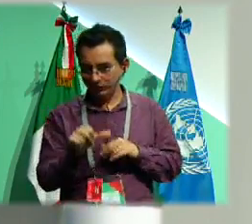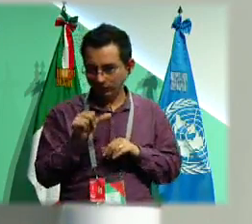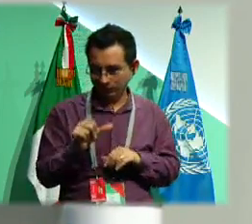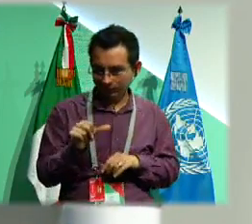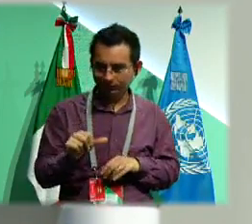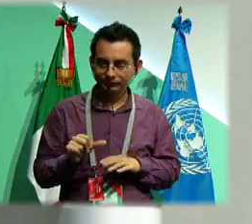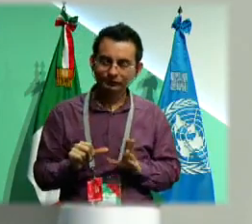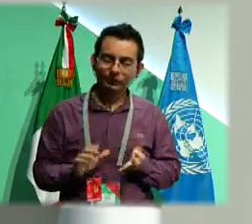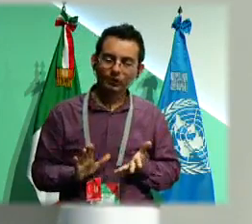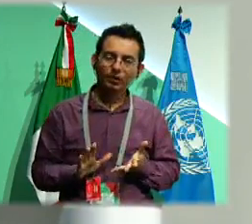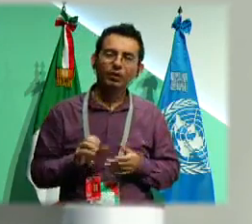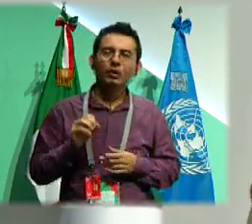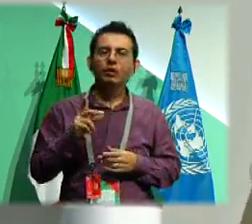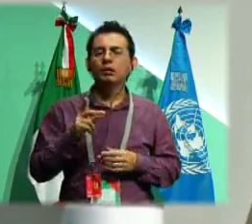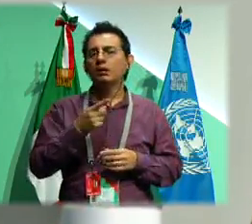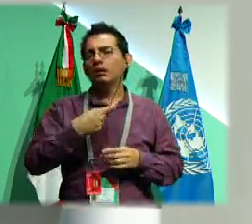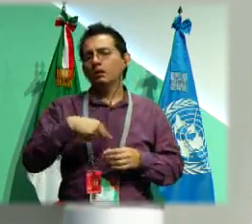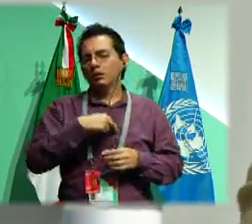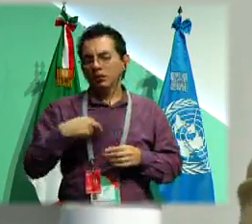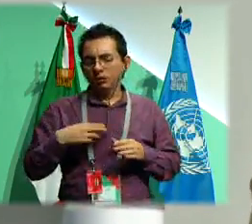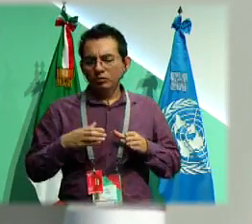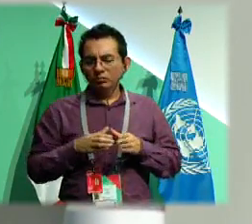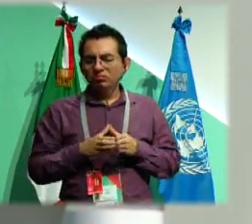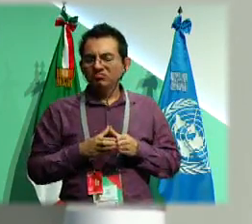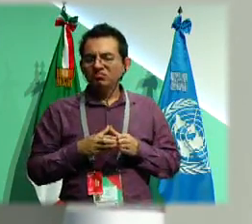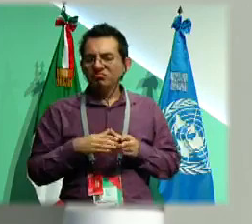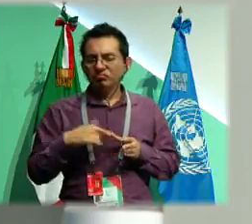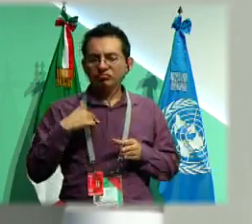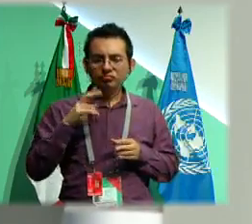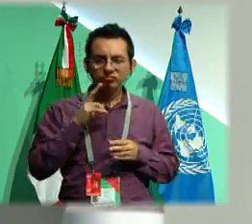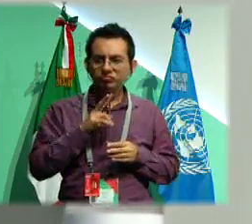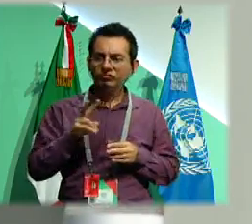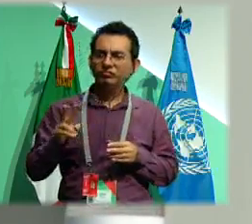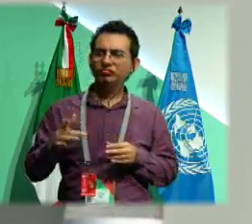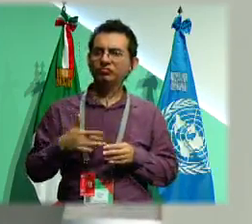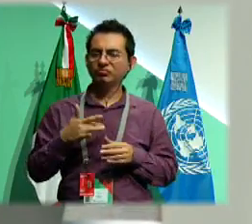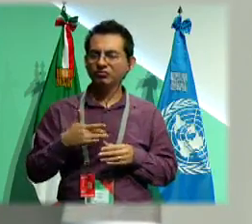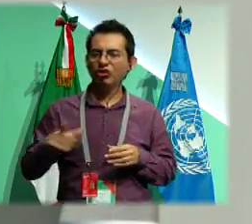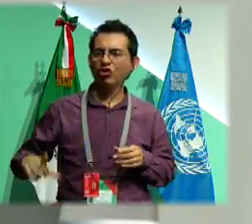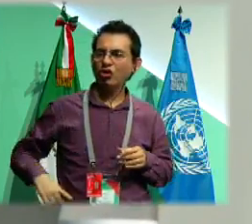changements. Les gouvernements sont de plus en plus transparents.